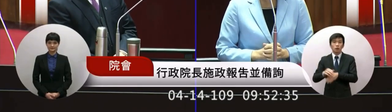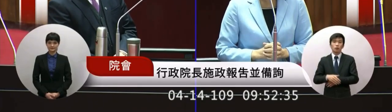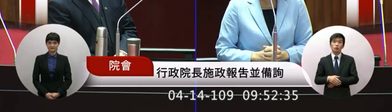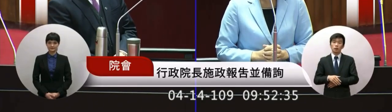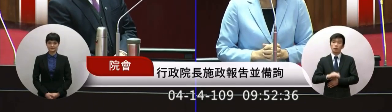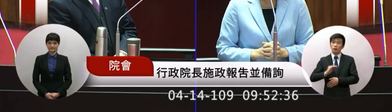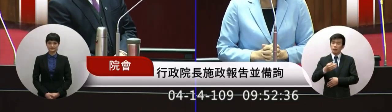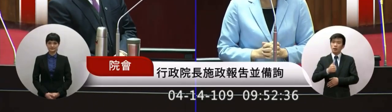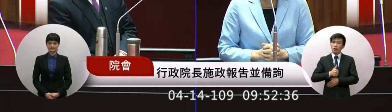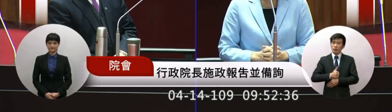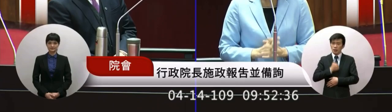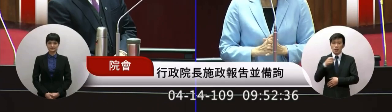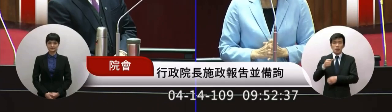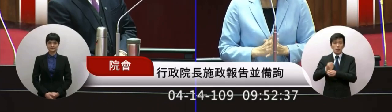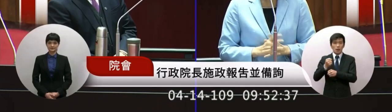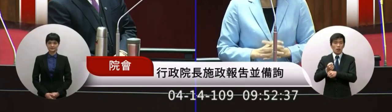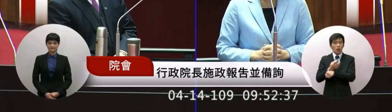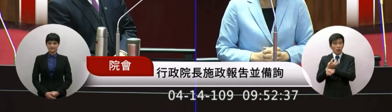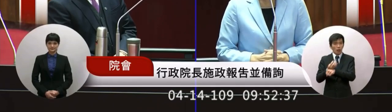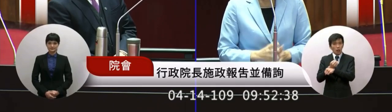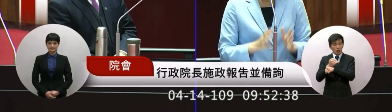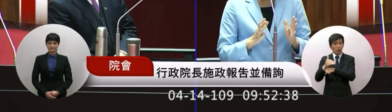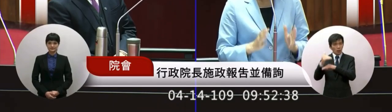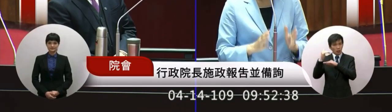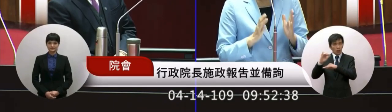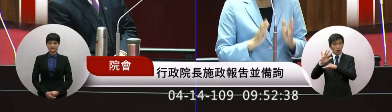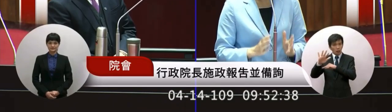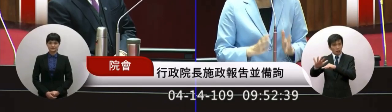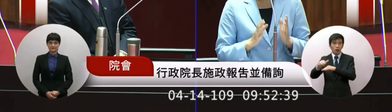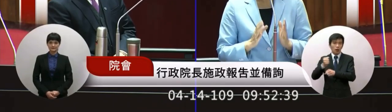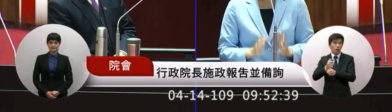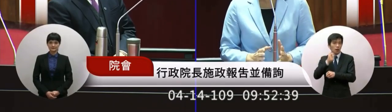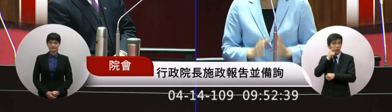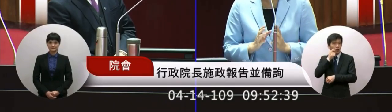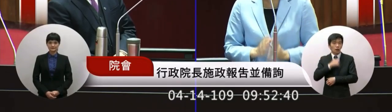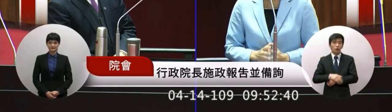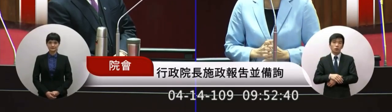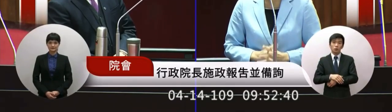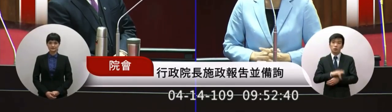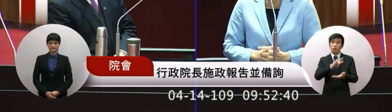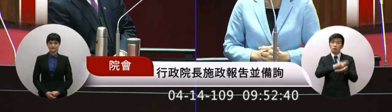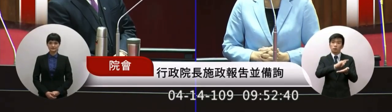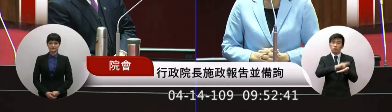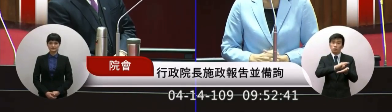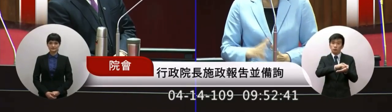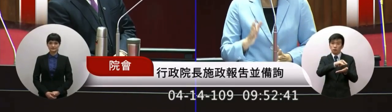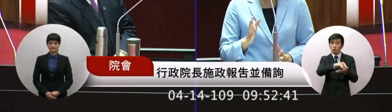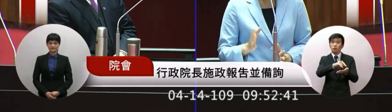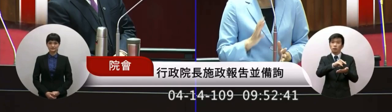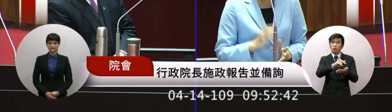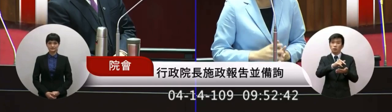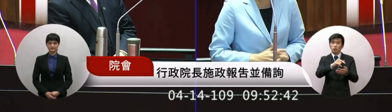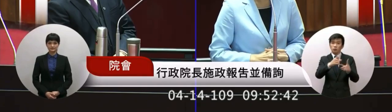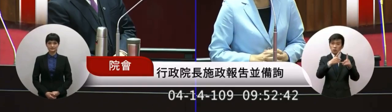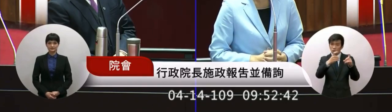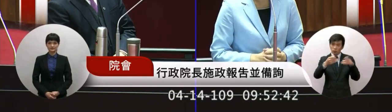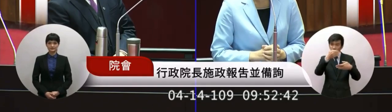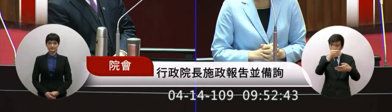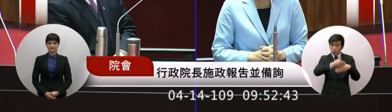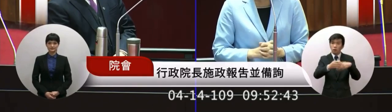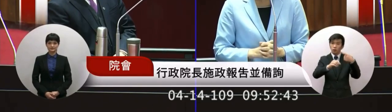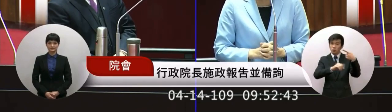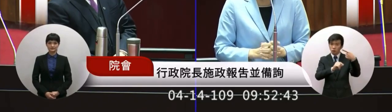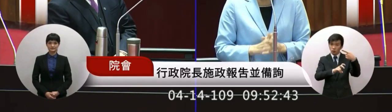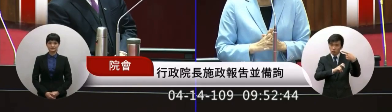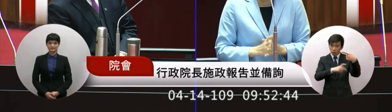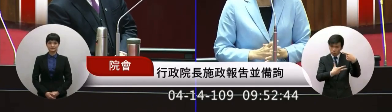工时上限的限制，将自爱难行。在武汉封城1月23日之后，不到两个礼拜，劳动